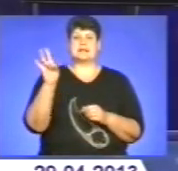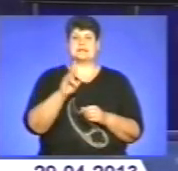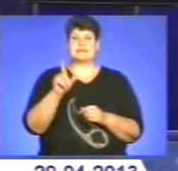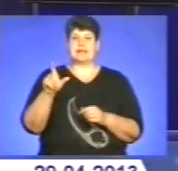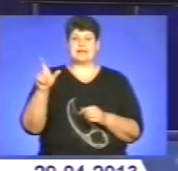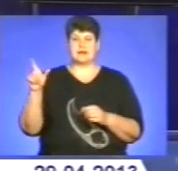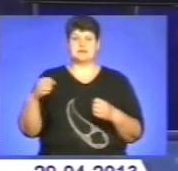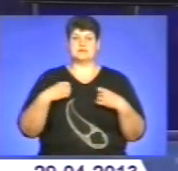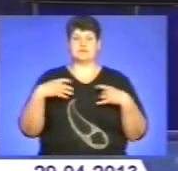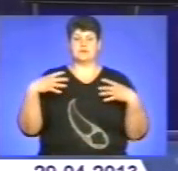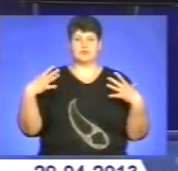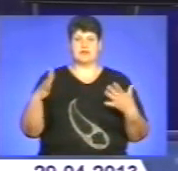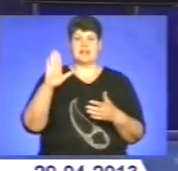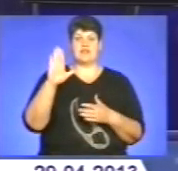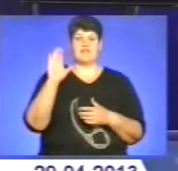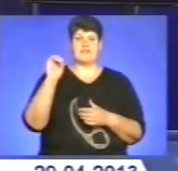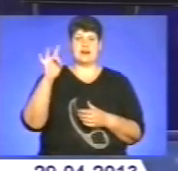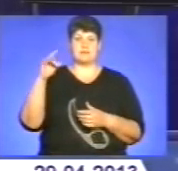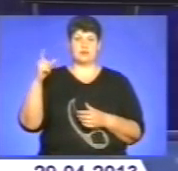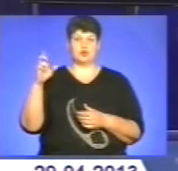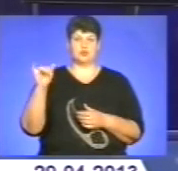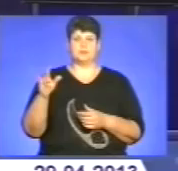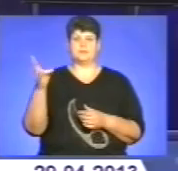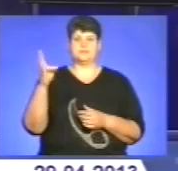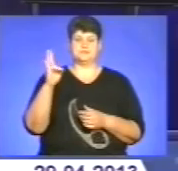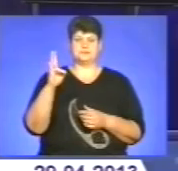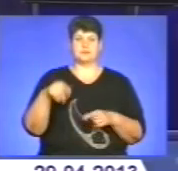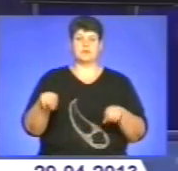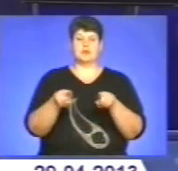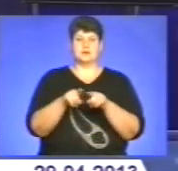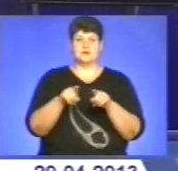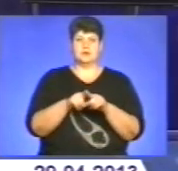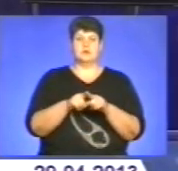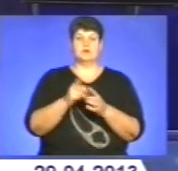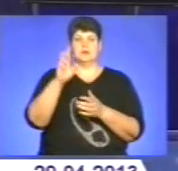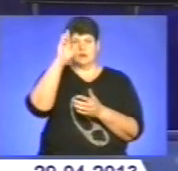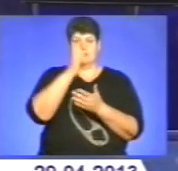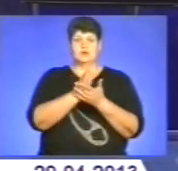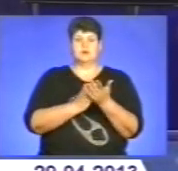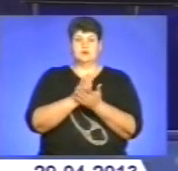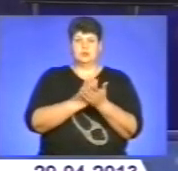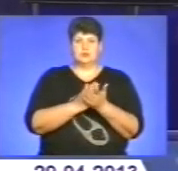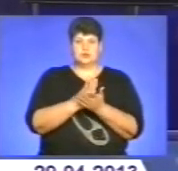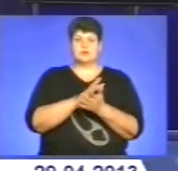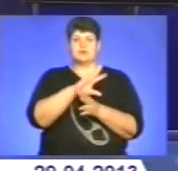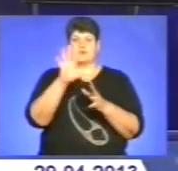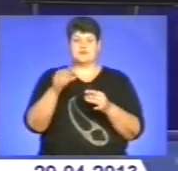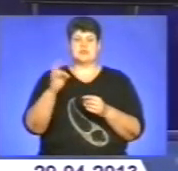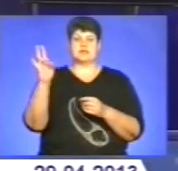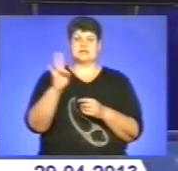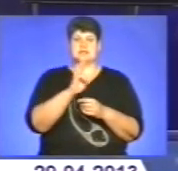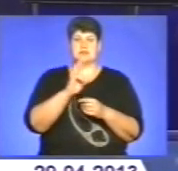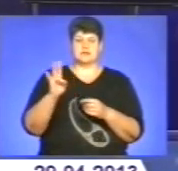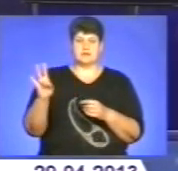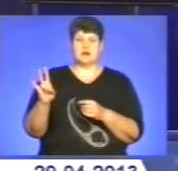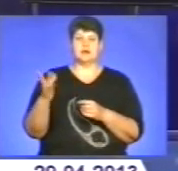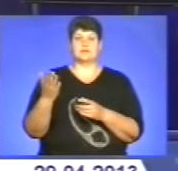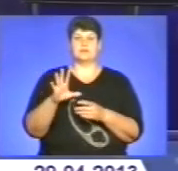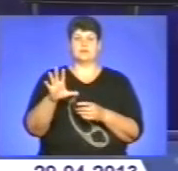вхід у Господній до Єрусалиму. Водночас із урочистими богослужіннями у всіх церквах молодь Тернопільсько-Зборівської